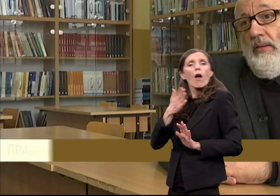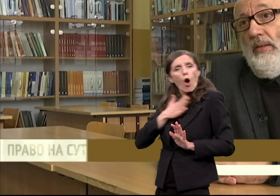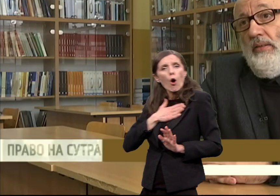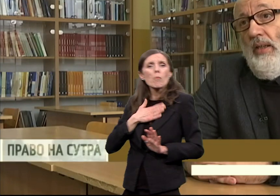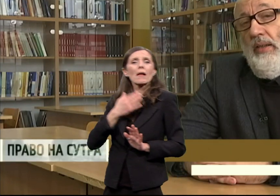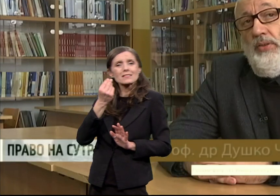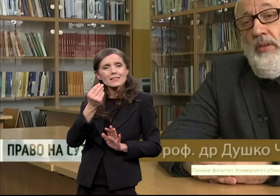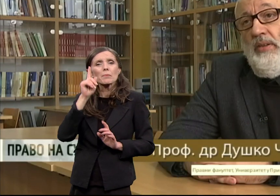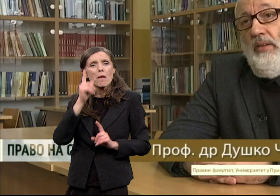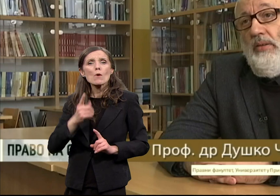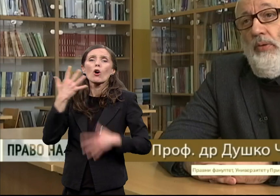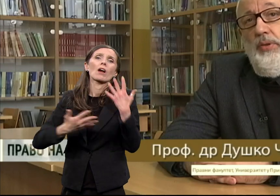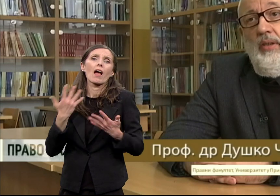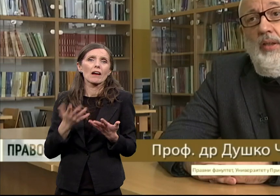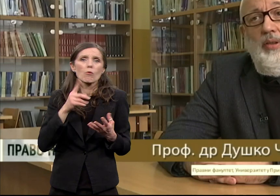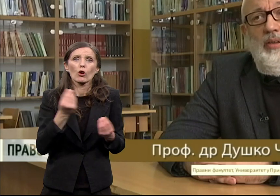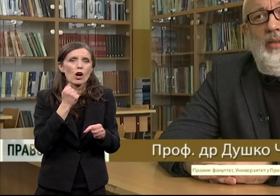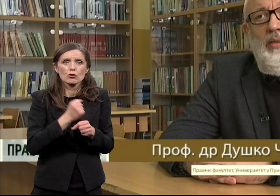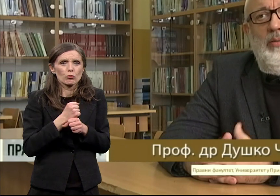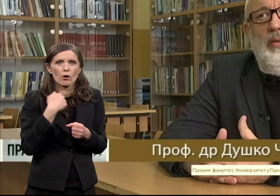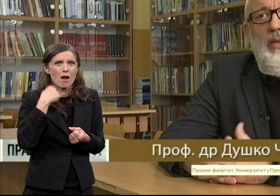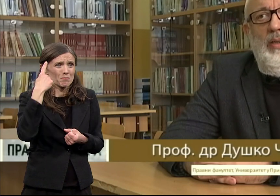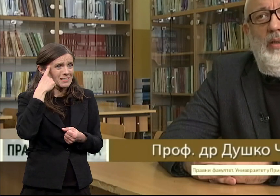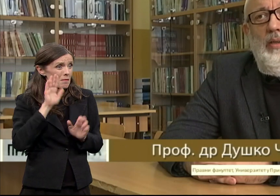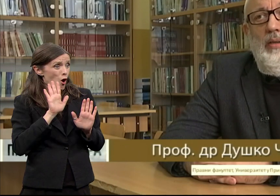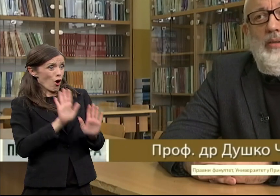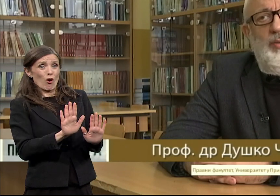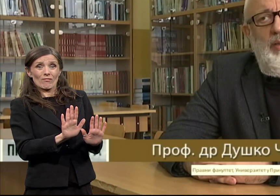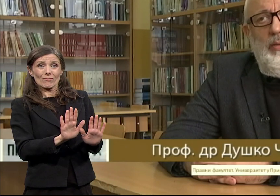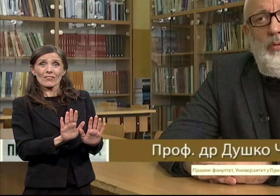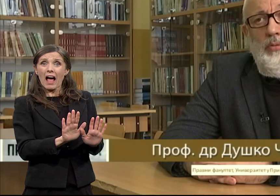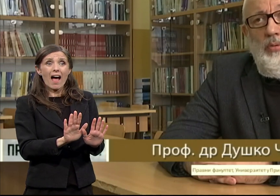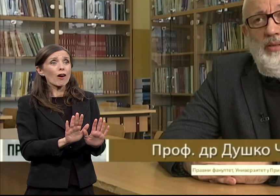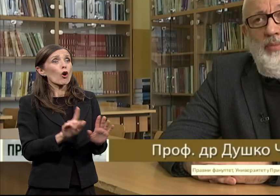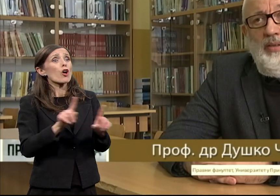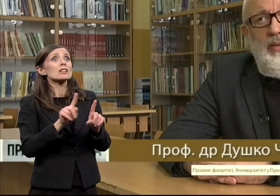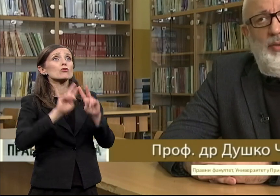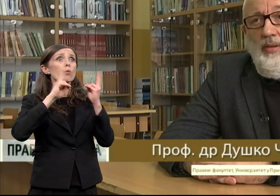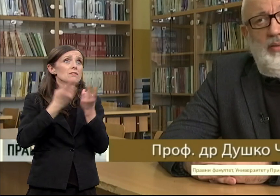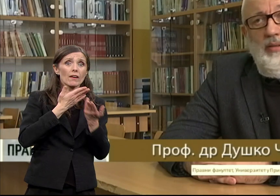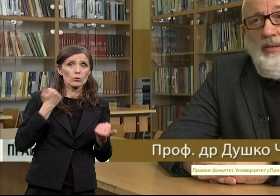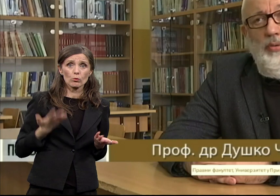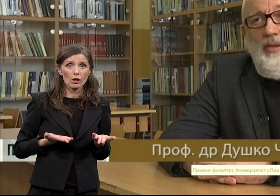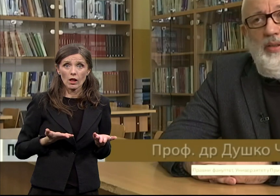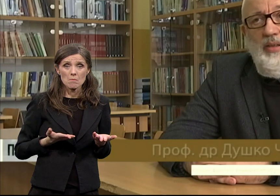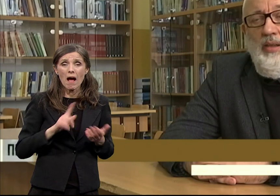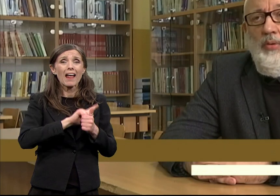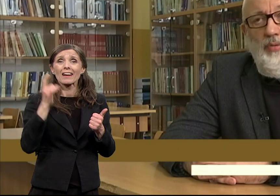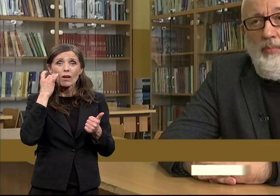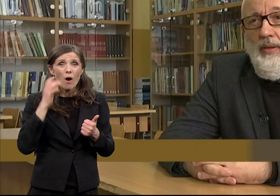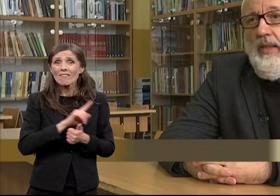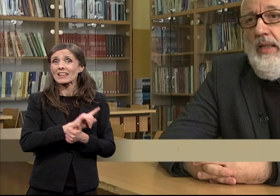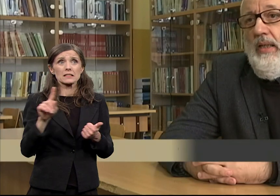ovakve stvari, jer čini mi se da se ovo više ne dešava ni na jednoj tački kugle zemaljske, ne dešava se ni u Africi, a